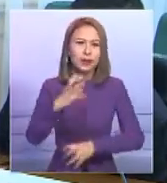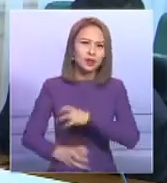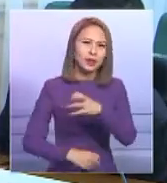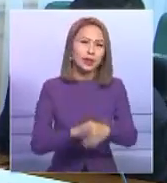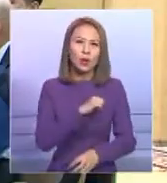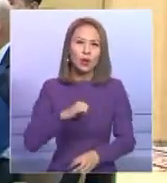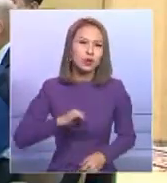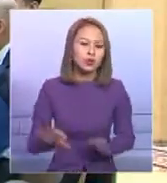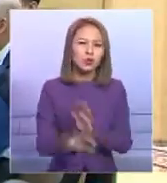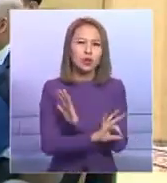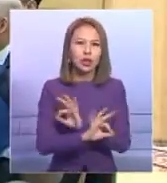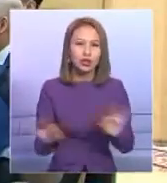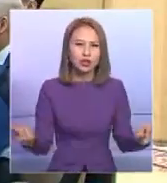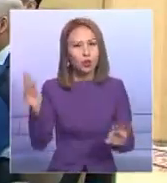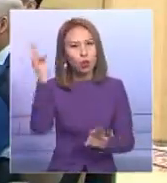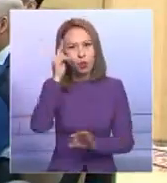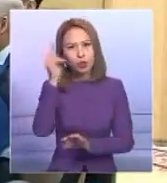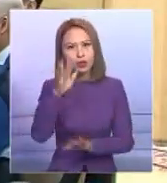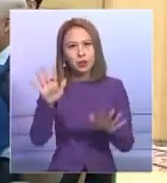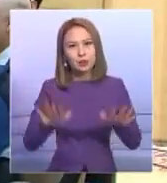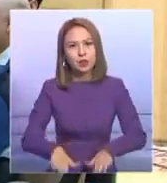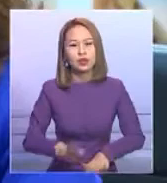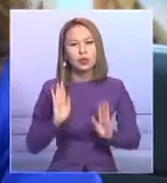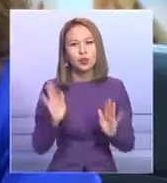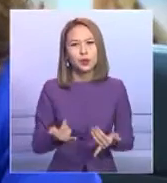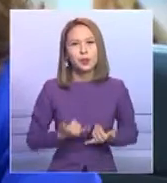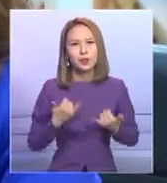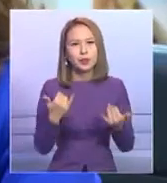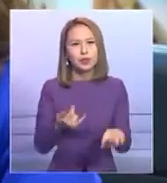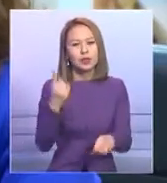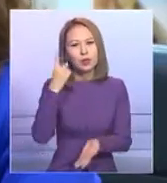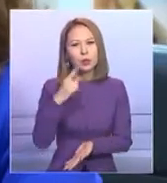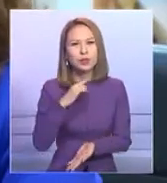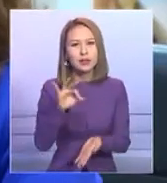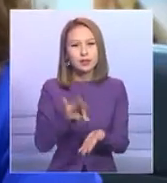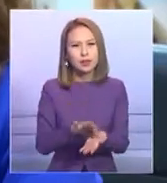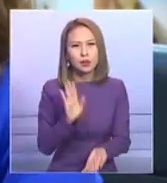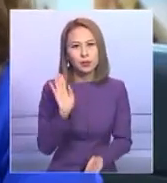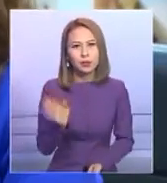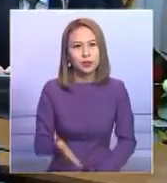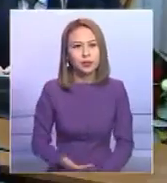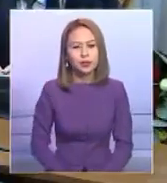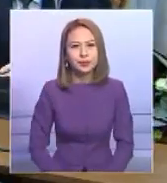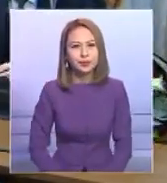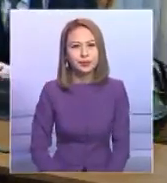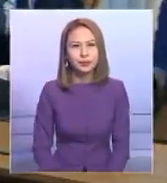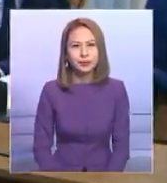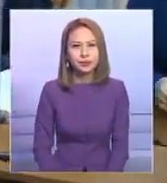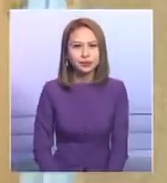олар әлемнің ең озық оқу орындарында білім алуды мақсат тұтып отыр.